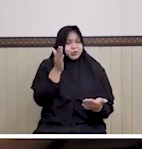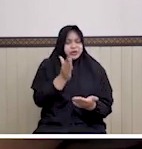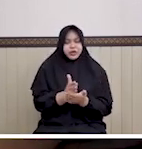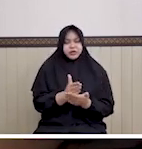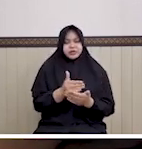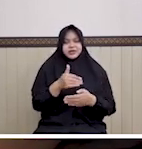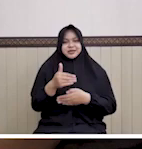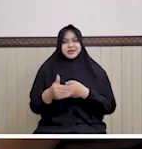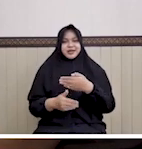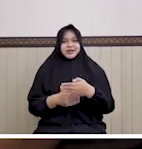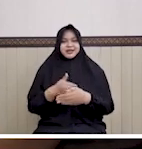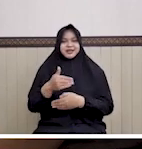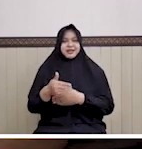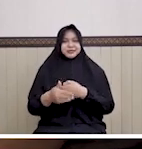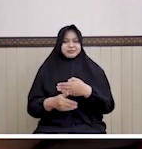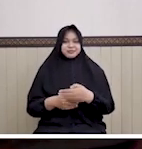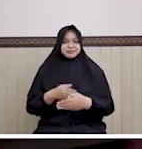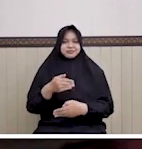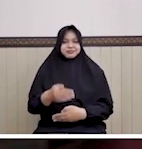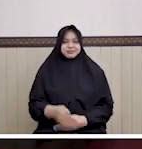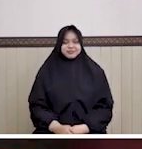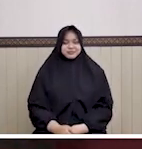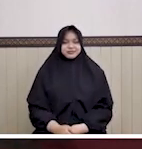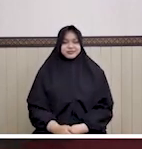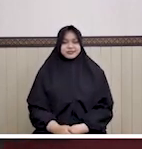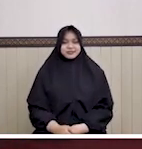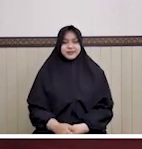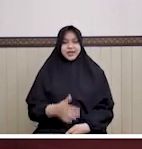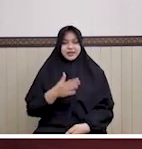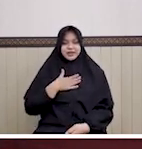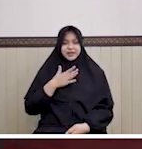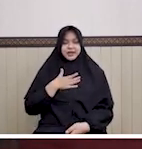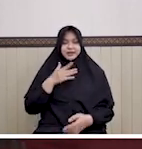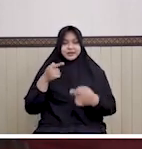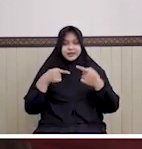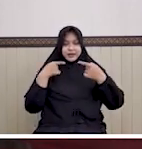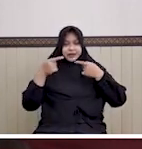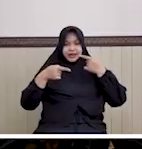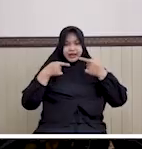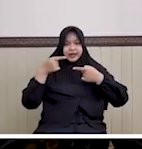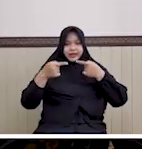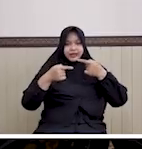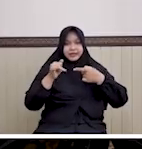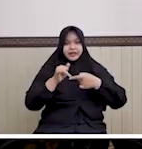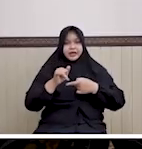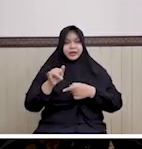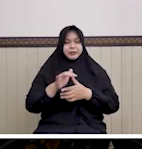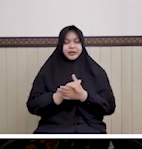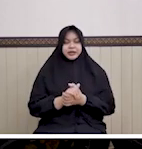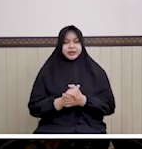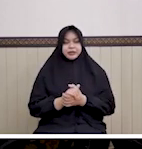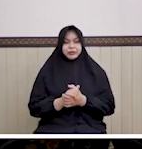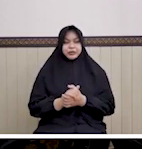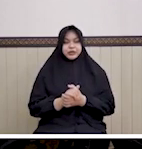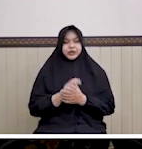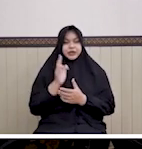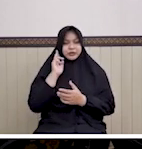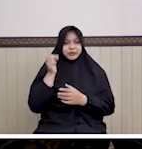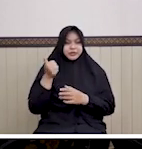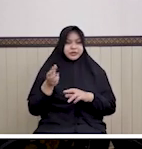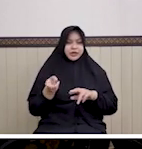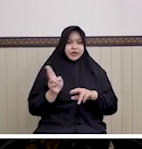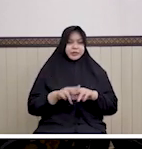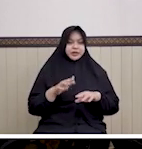kemudian diartikan sebagai norma hukum saya kita Ibu mungkin dengan Wibowo nanti bisa nambah